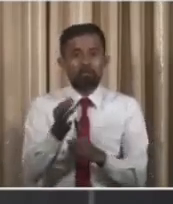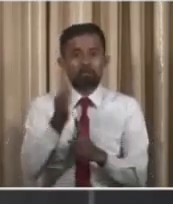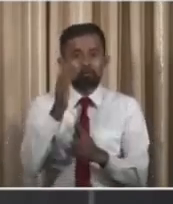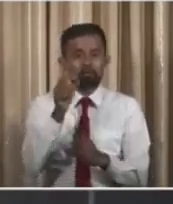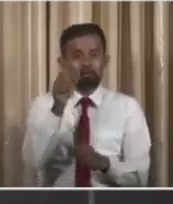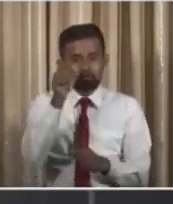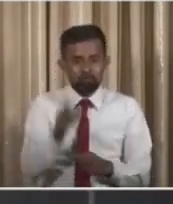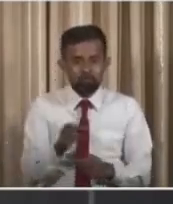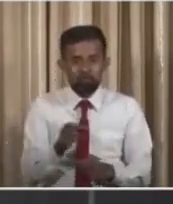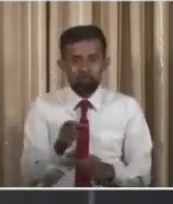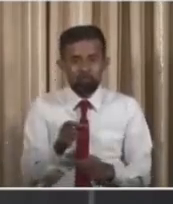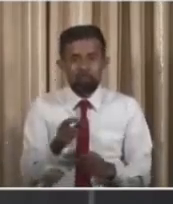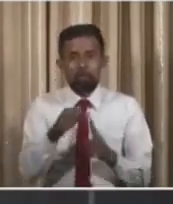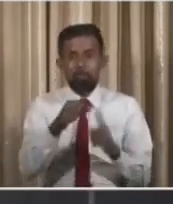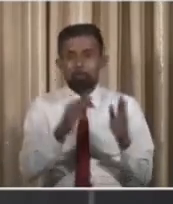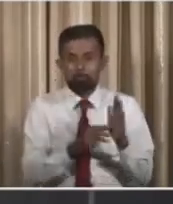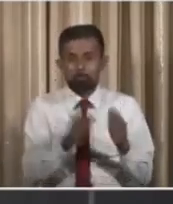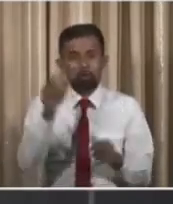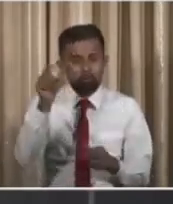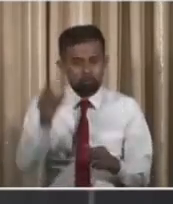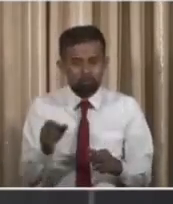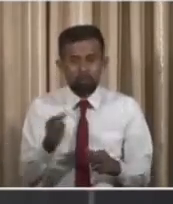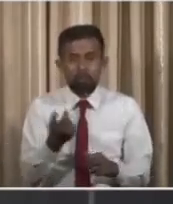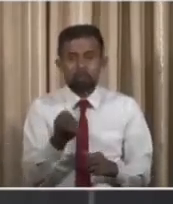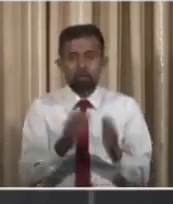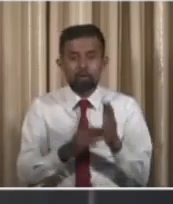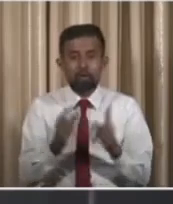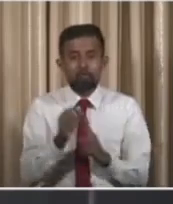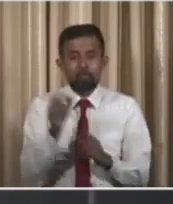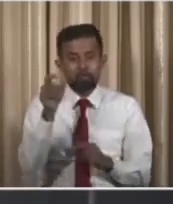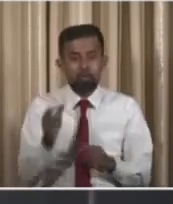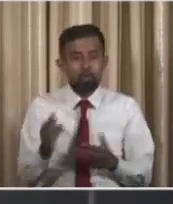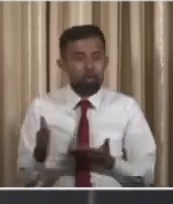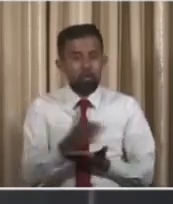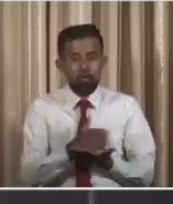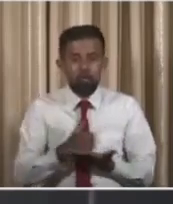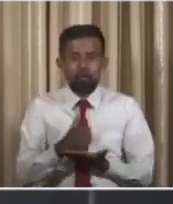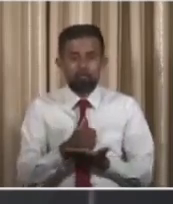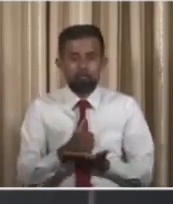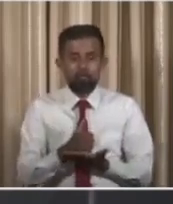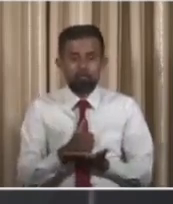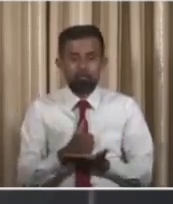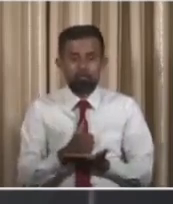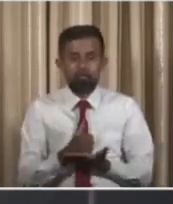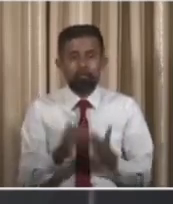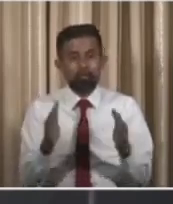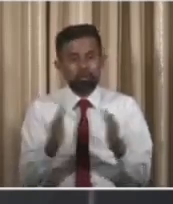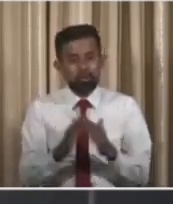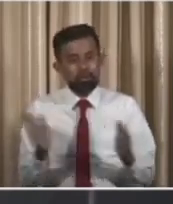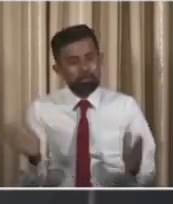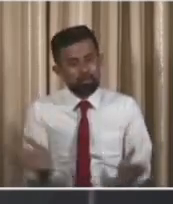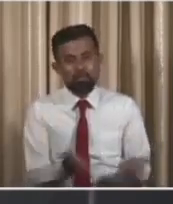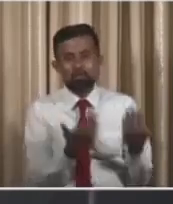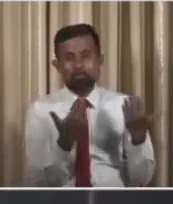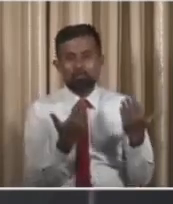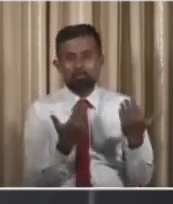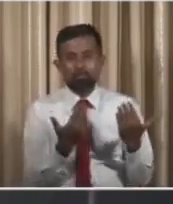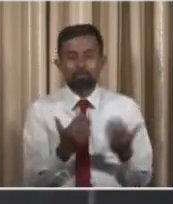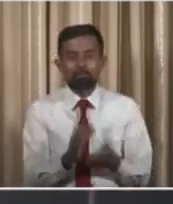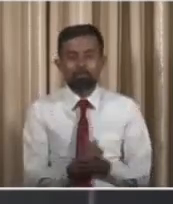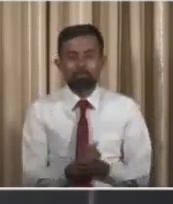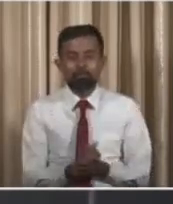ජනාධිපතිතුමා, අගමැතිතුමා, මුදල් ඇමතිතුමා මේ සියලු දෙනාටම ගෙදර ඇරියා මේ සියලු දෙනාම